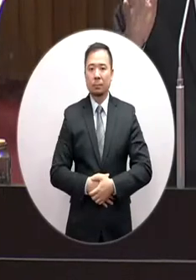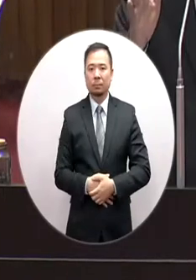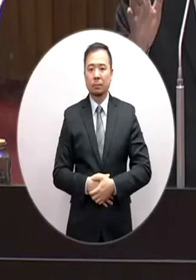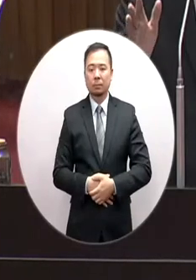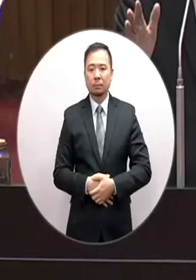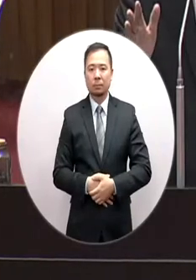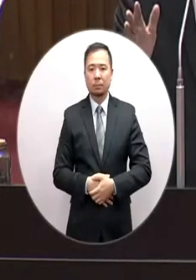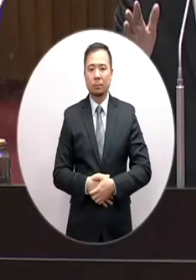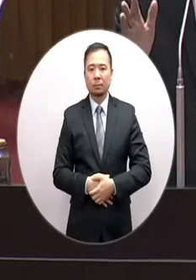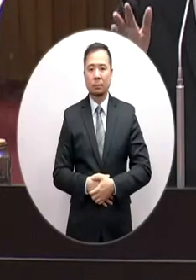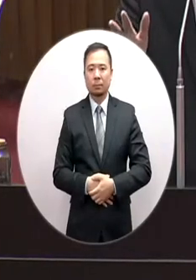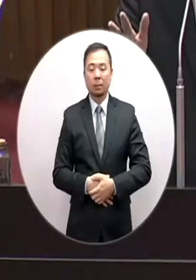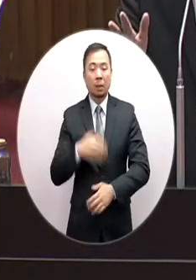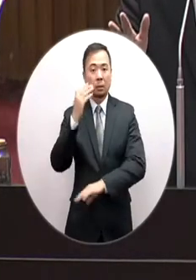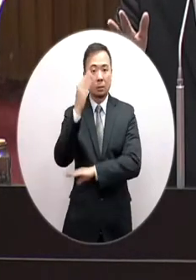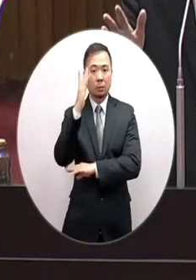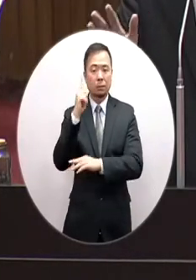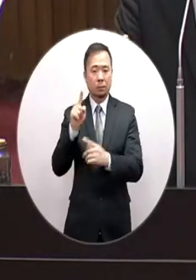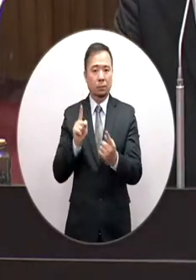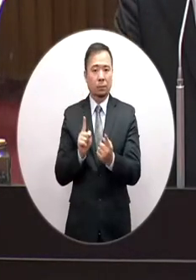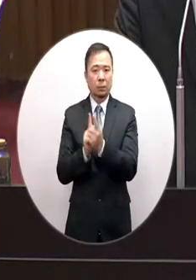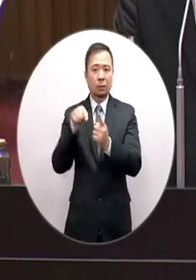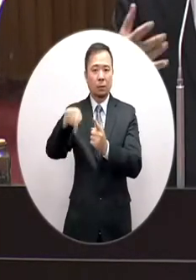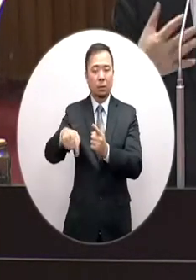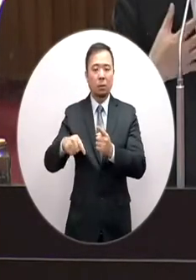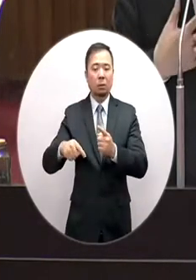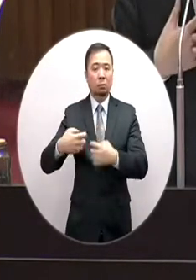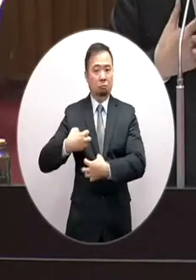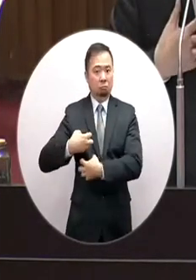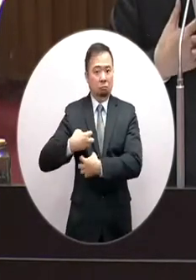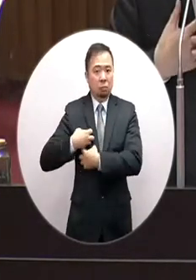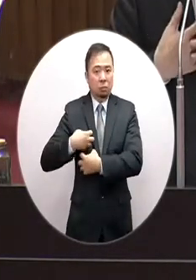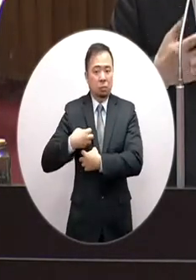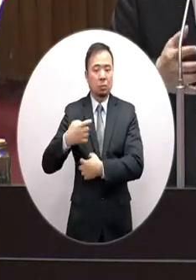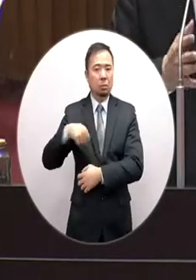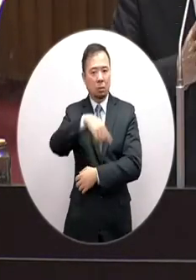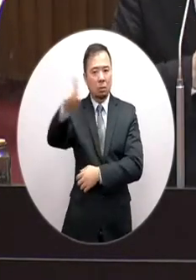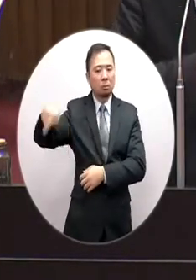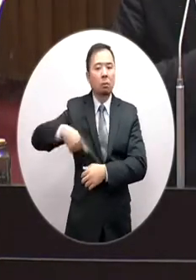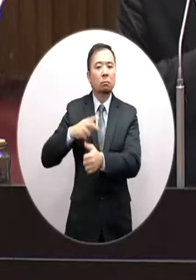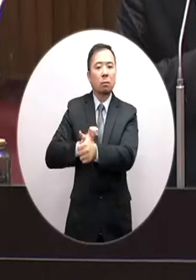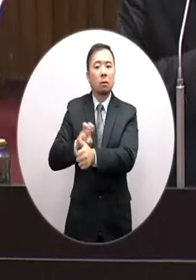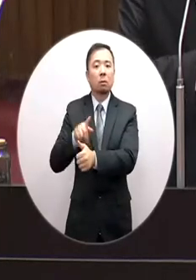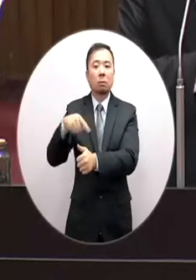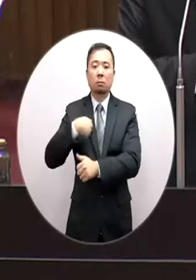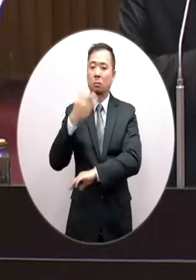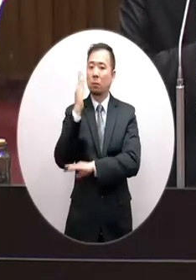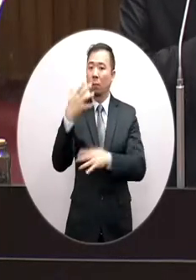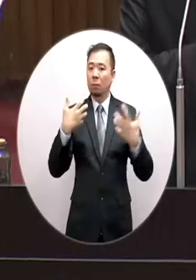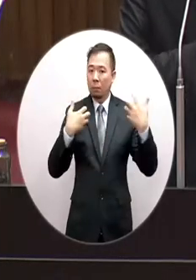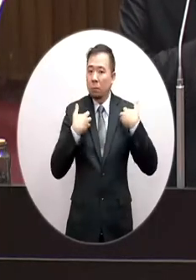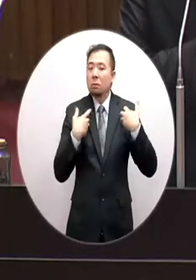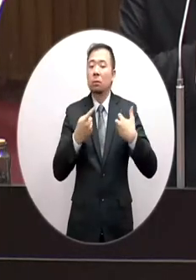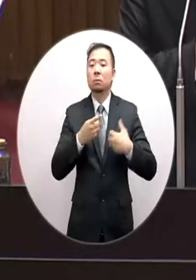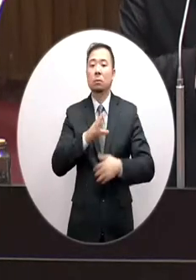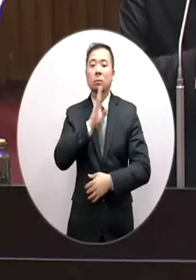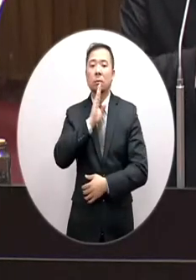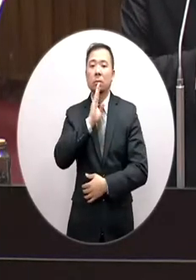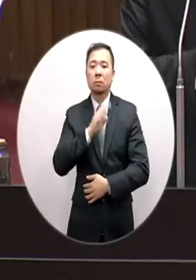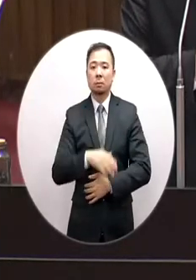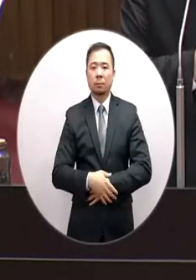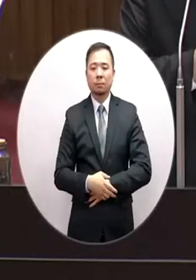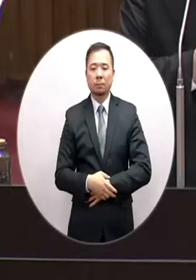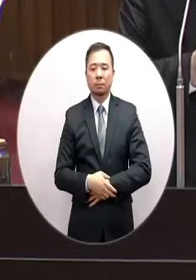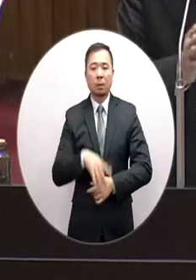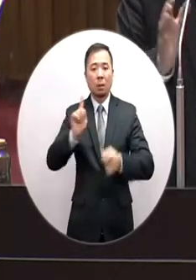呢一定会去照顾国军同袍后续的生活，这是政府的责任，所以呢这个年改的部分